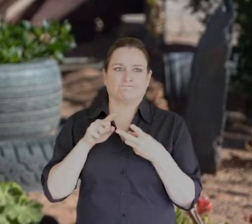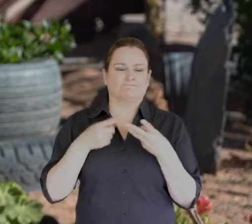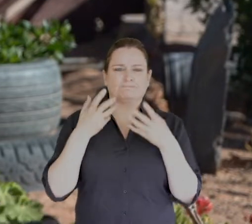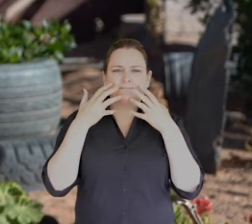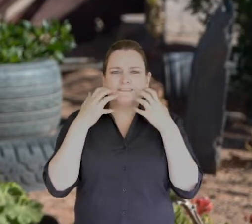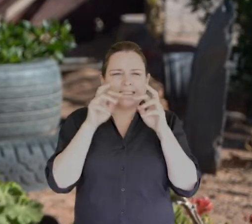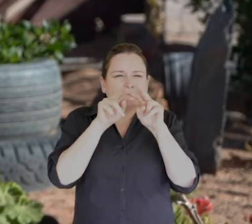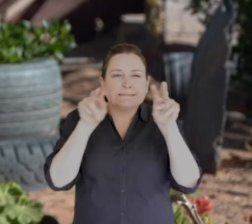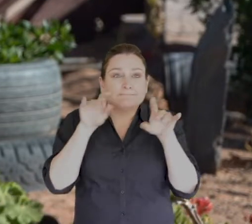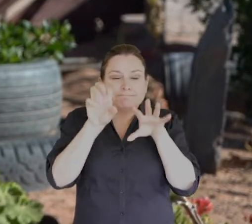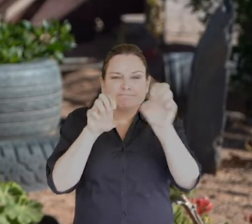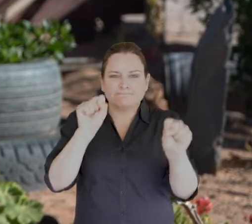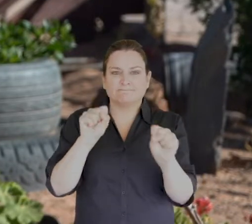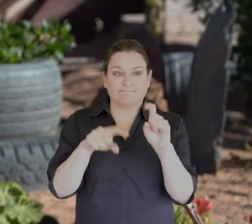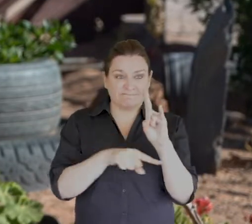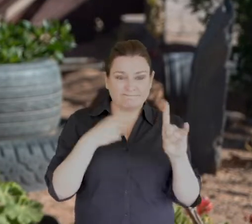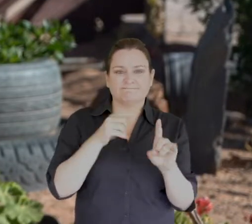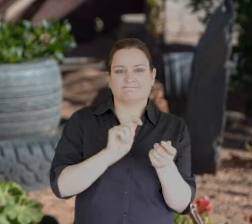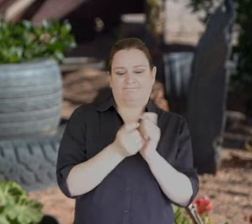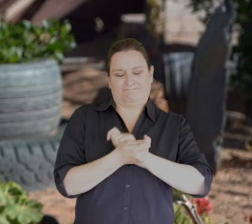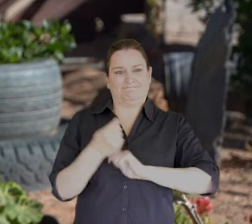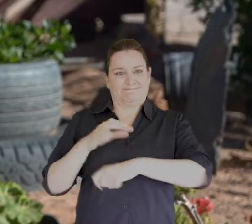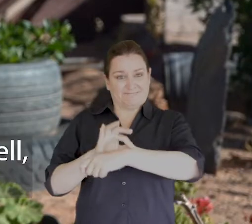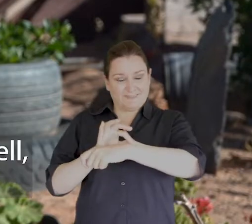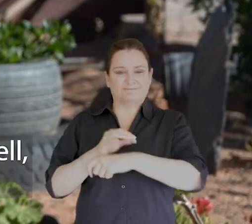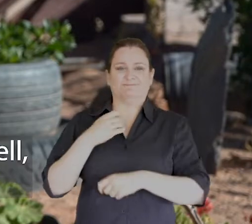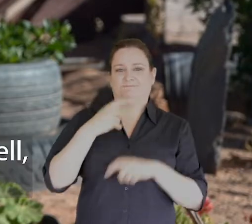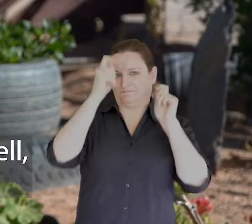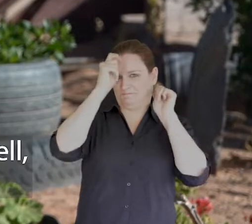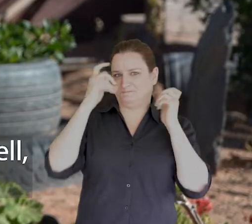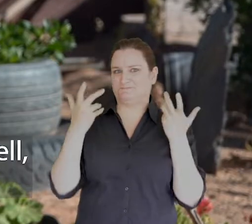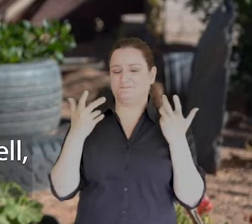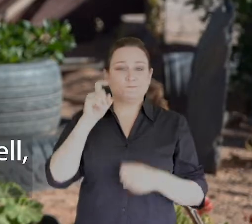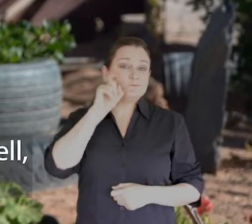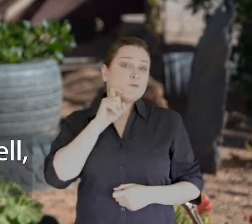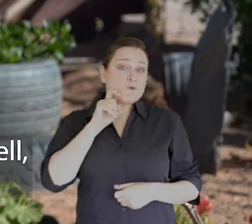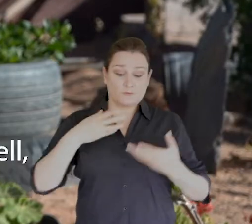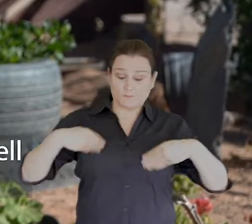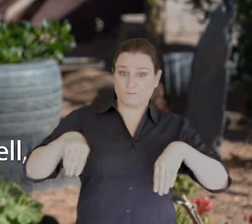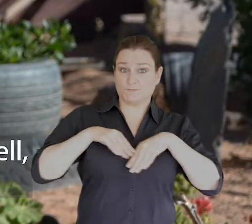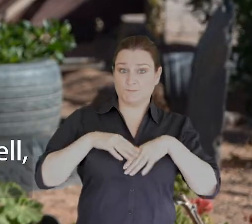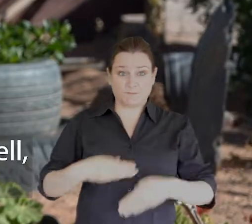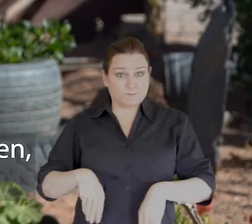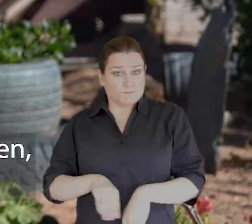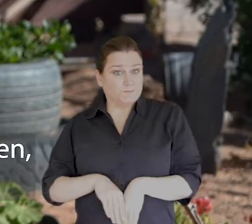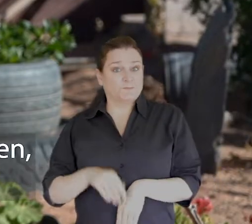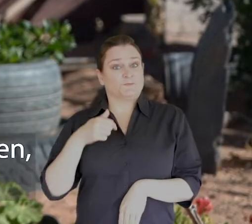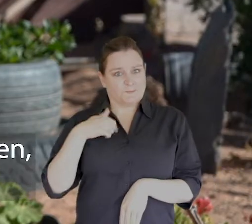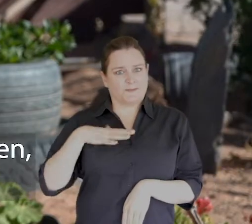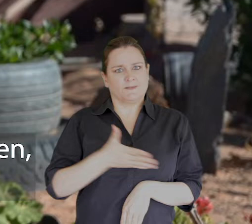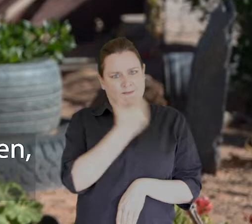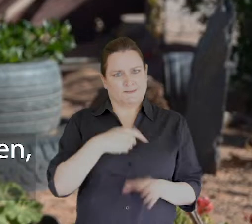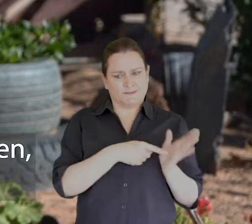Ik heb een Jadkat kerb. Dat is die kerbe wat ik ook gemaakt had. Onze daar goed gedraaid. Ik heb het veel kleren ook gedraaid. Dat ze gemaakt wat nog daar is. Ik wil het geloof al in die kinders